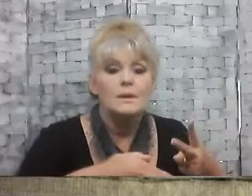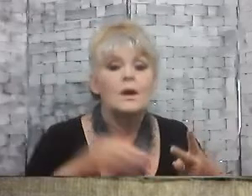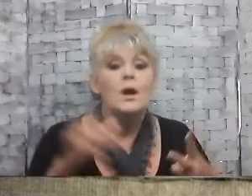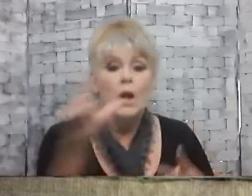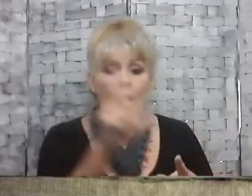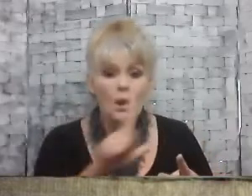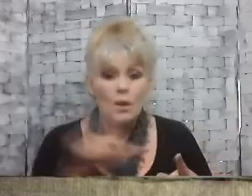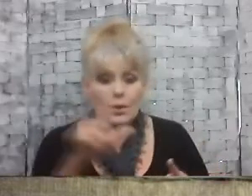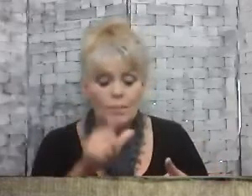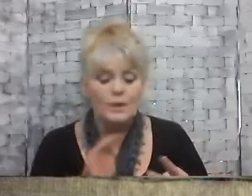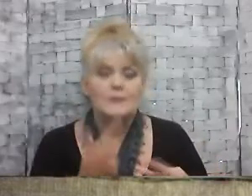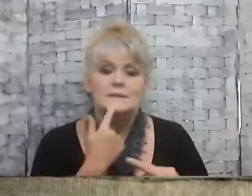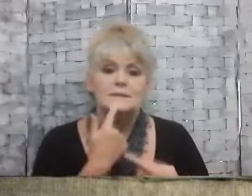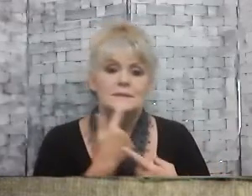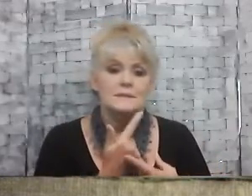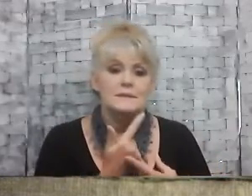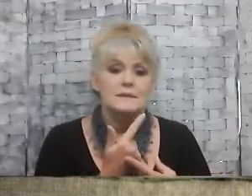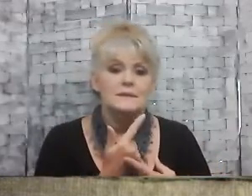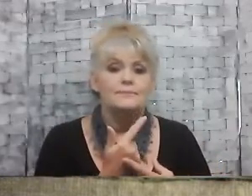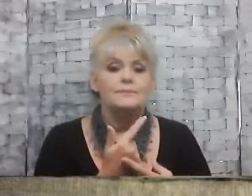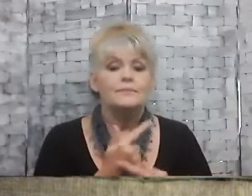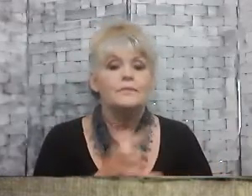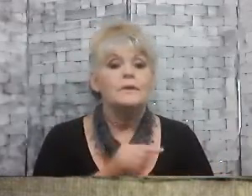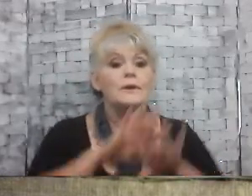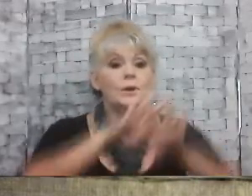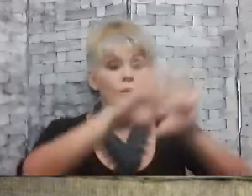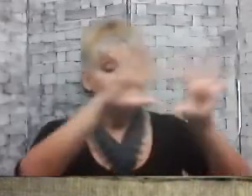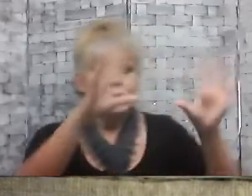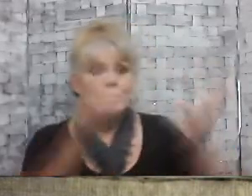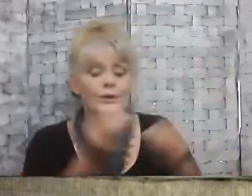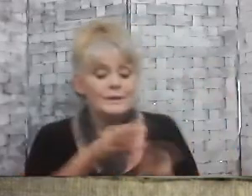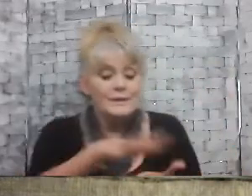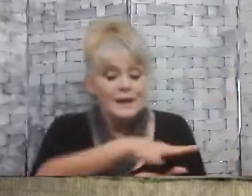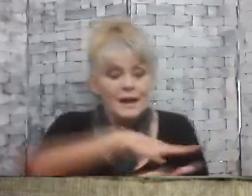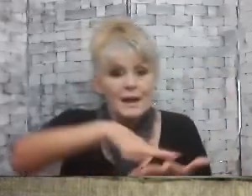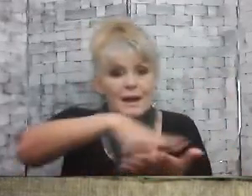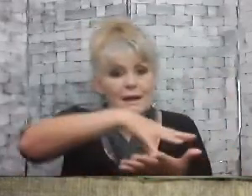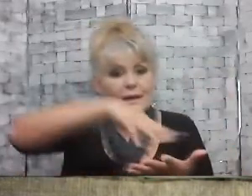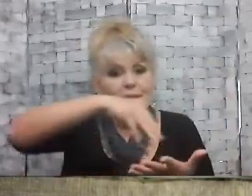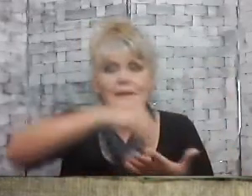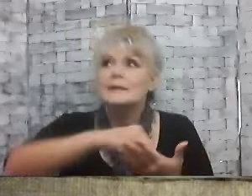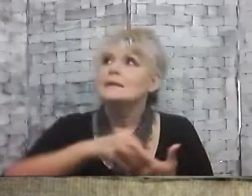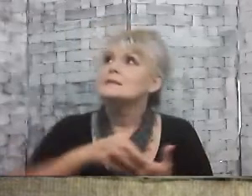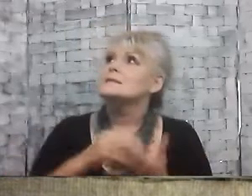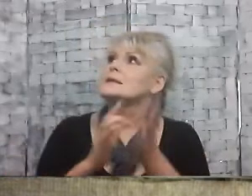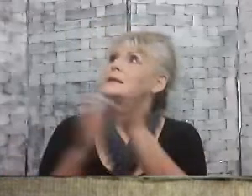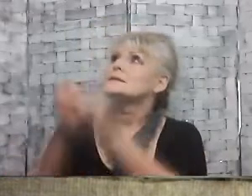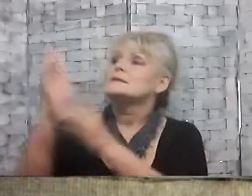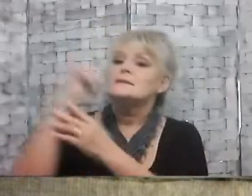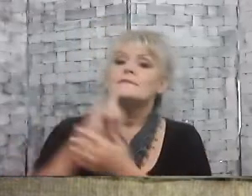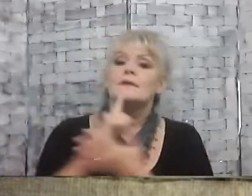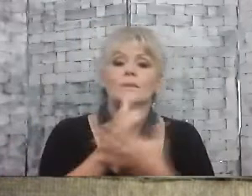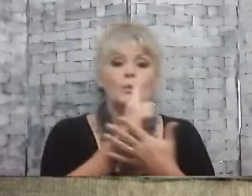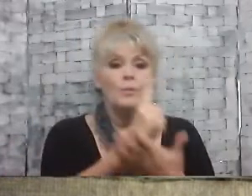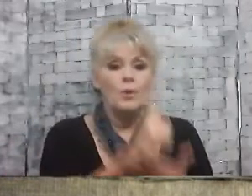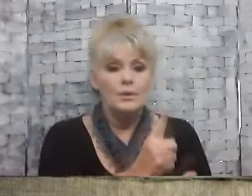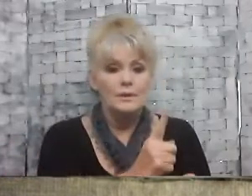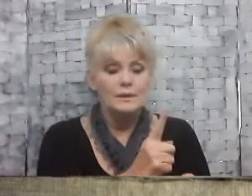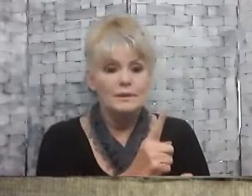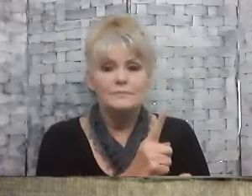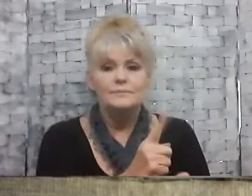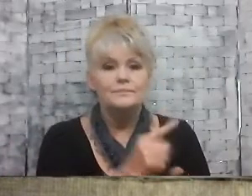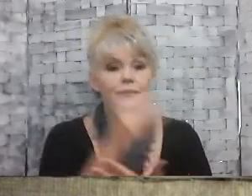aan. Met hierdie woorde, hy het deur die Heilige Gees vir hulle opdragte gegee. Dink gou saam met